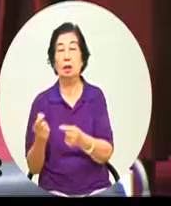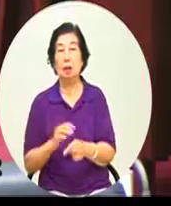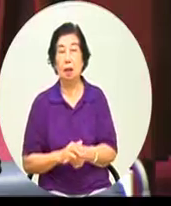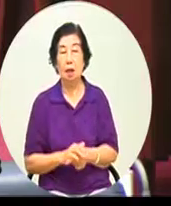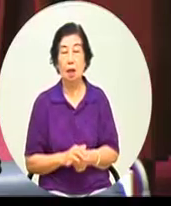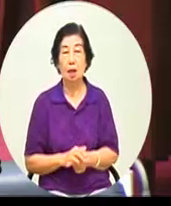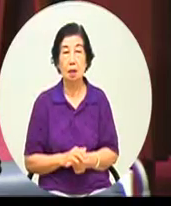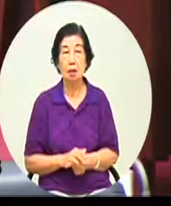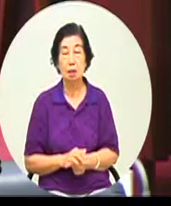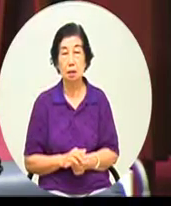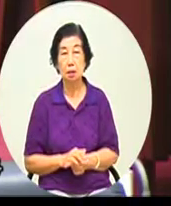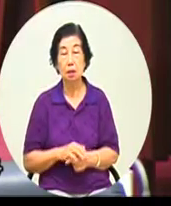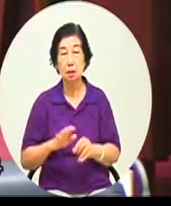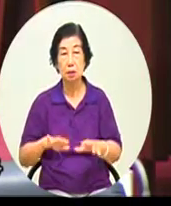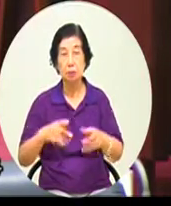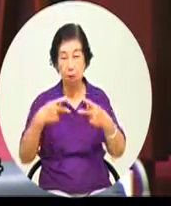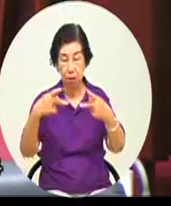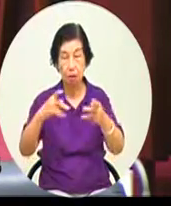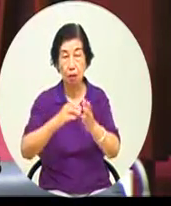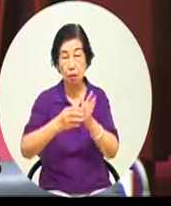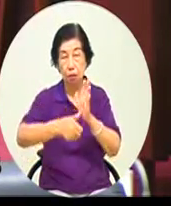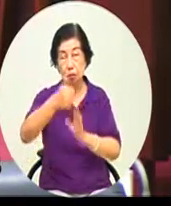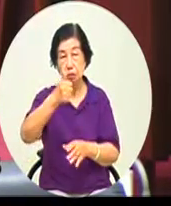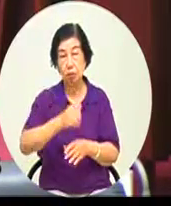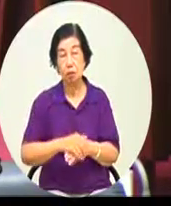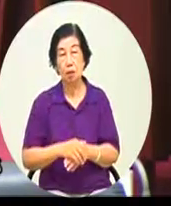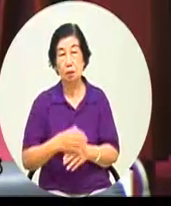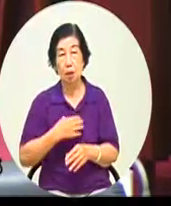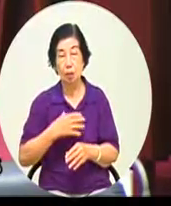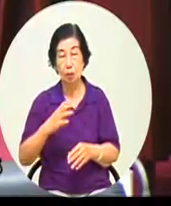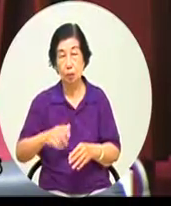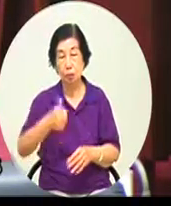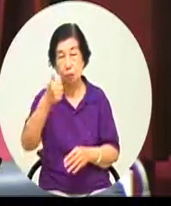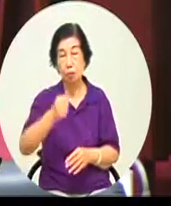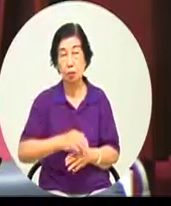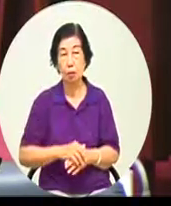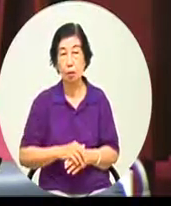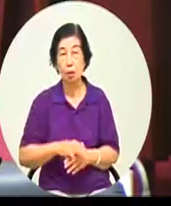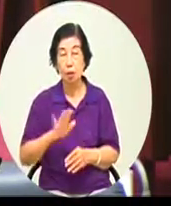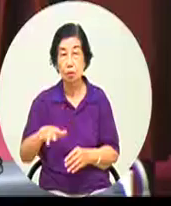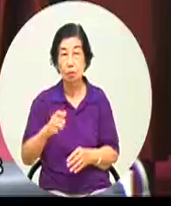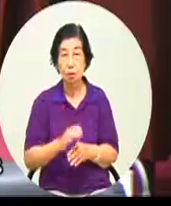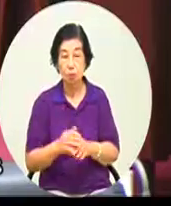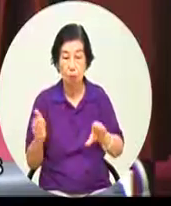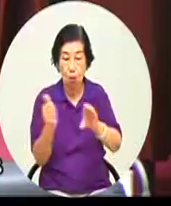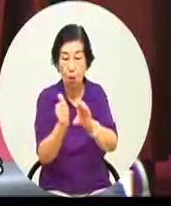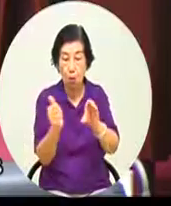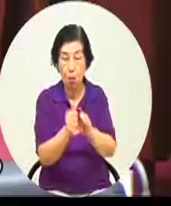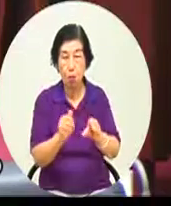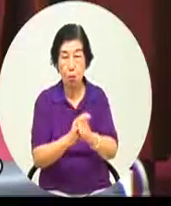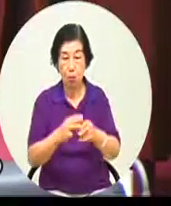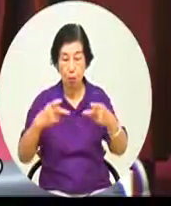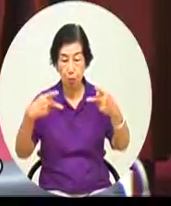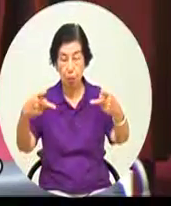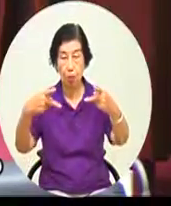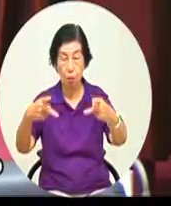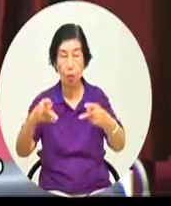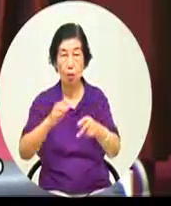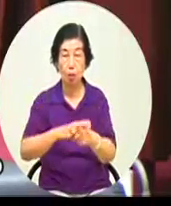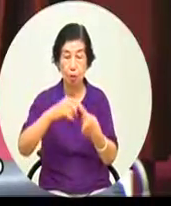运局吴局长，如果今天我们搭捷运公共运输系统，或者说可能是搭那个搭公